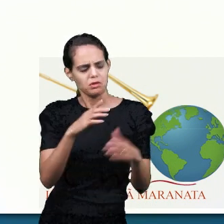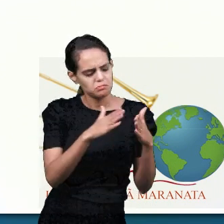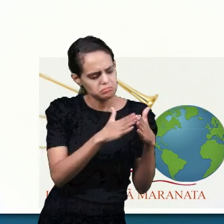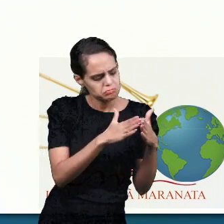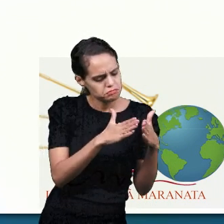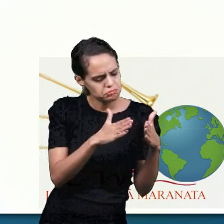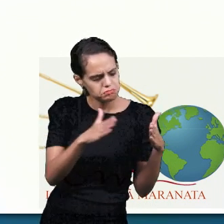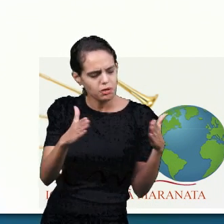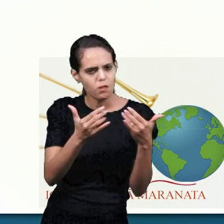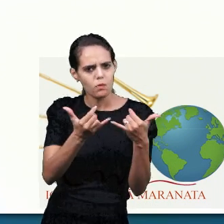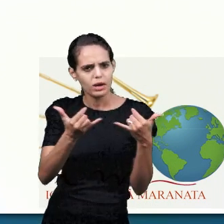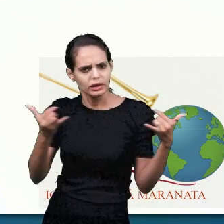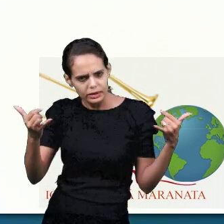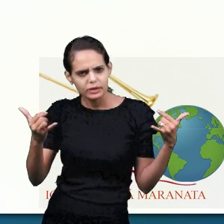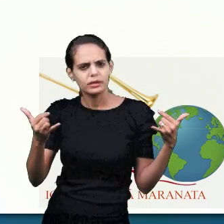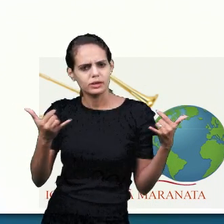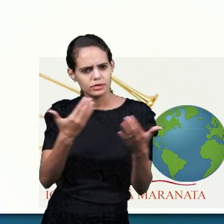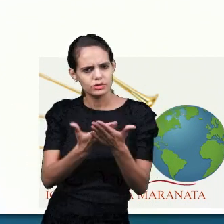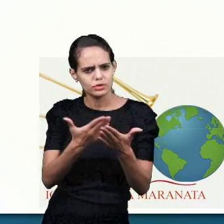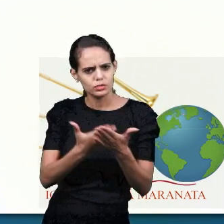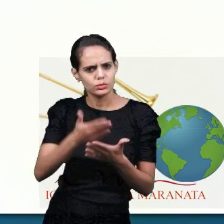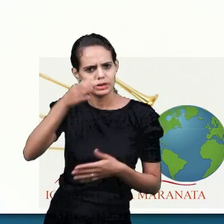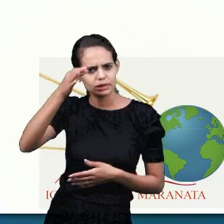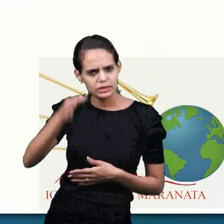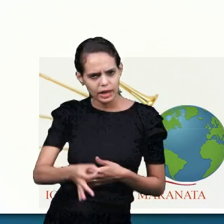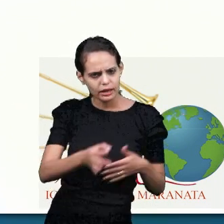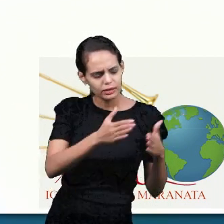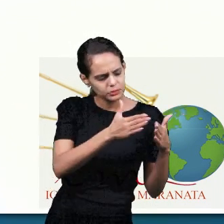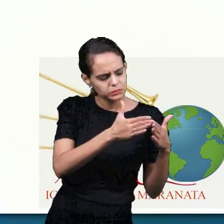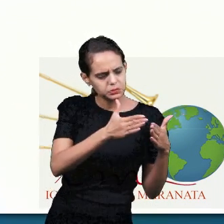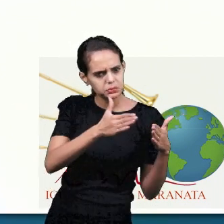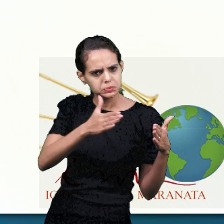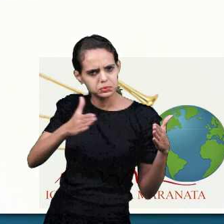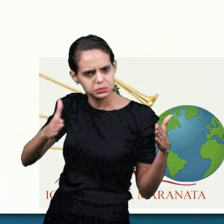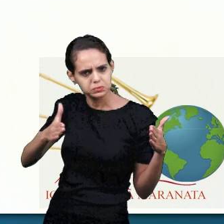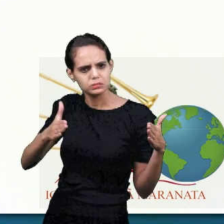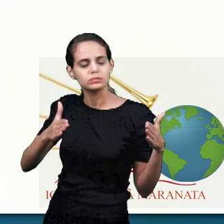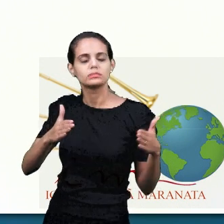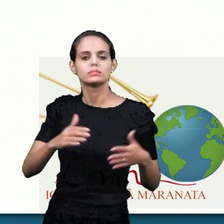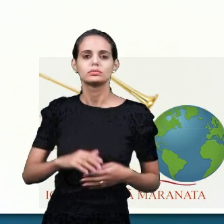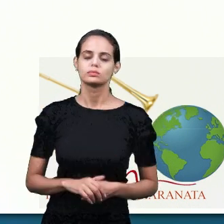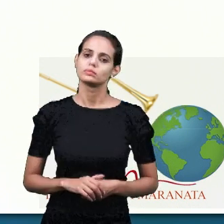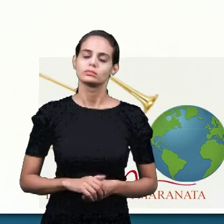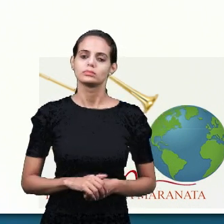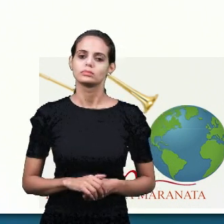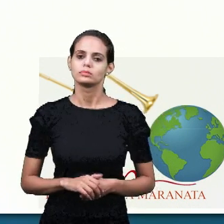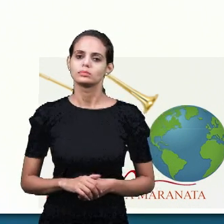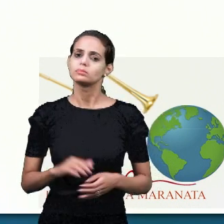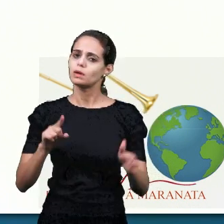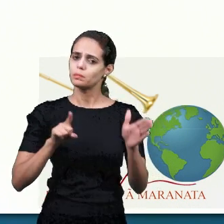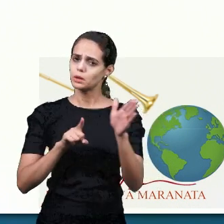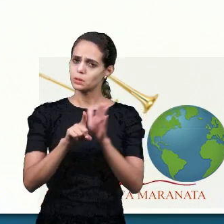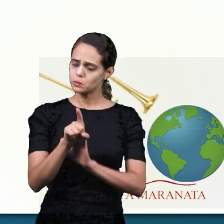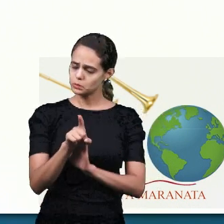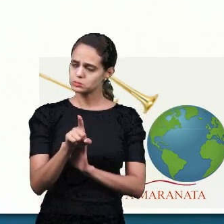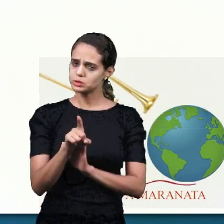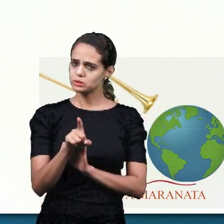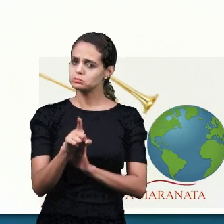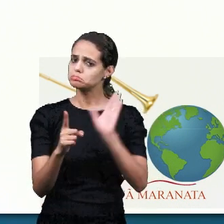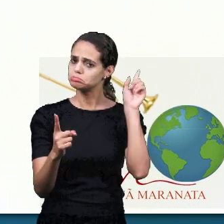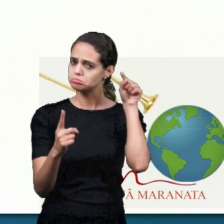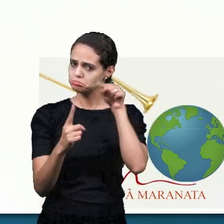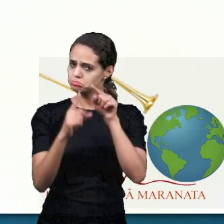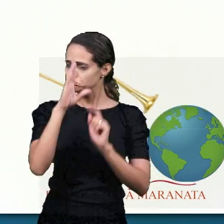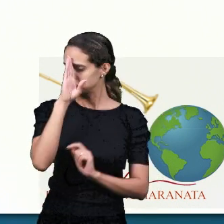une ligne d'étude bien définie. C'est une question rapide, très définie, pour présenter un nom d'un personnage biblique, celui